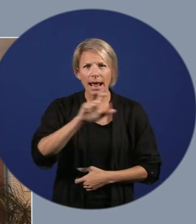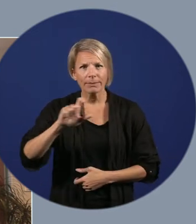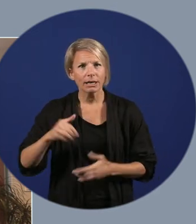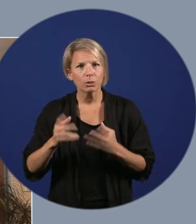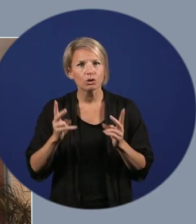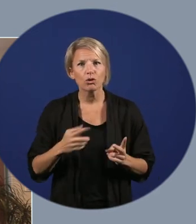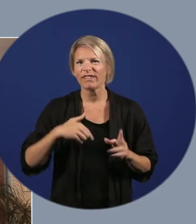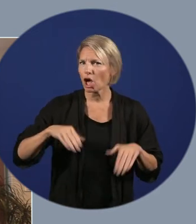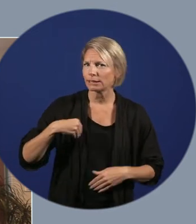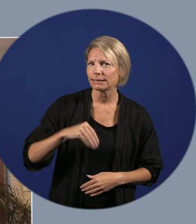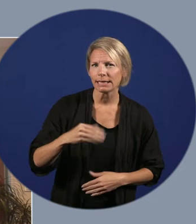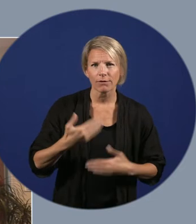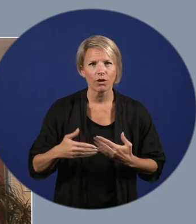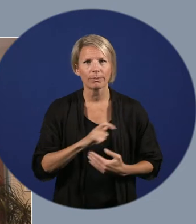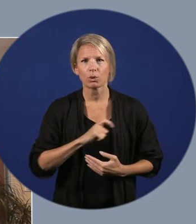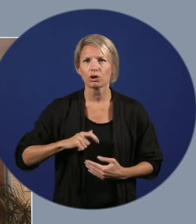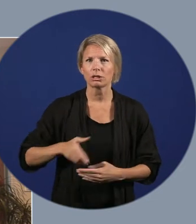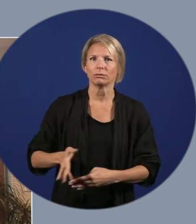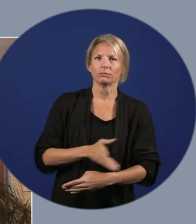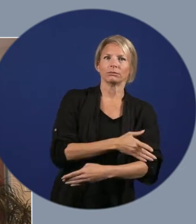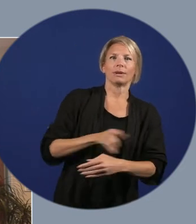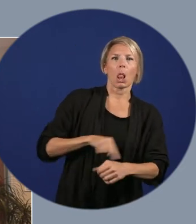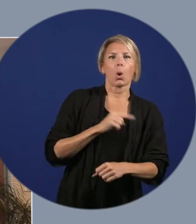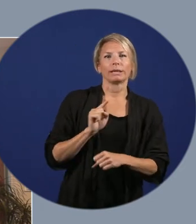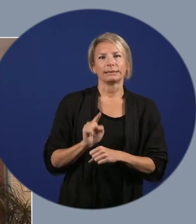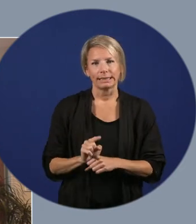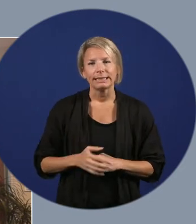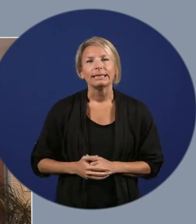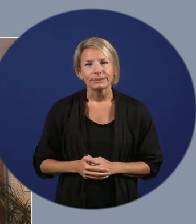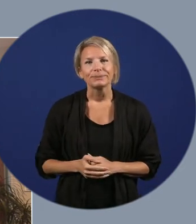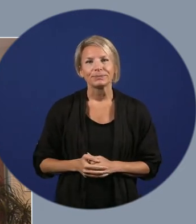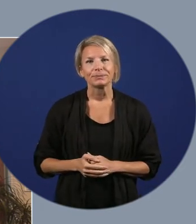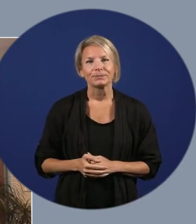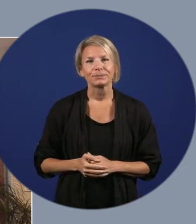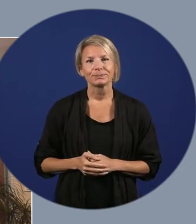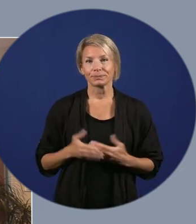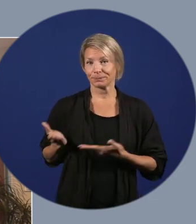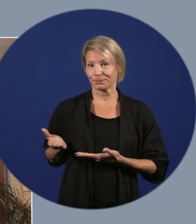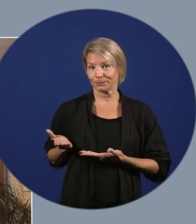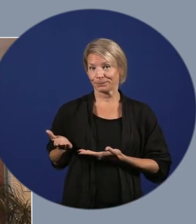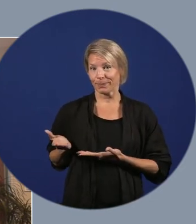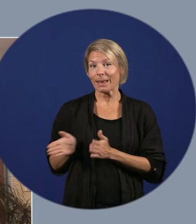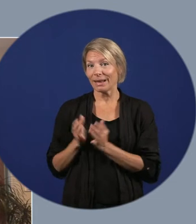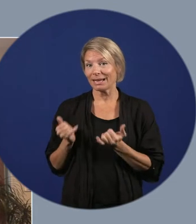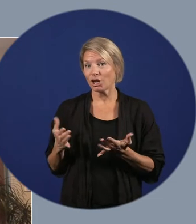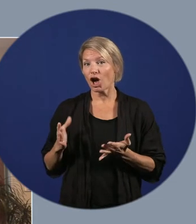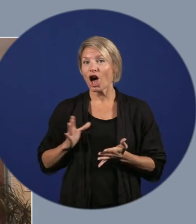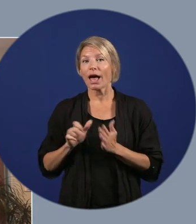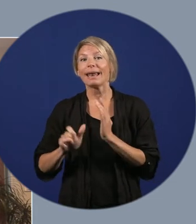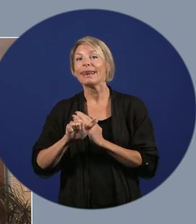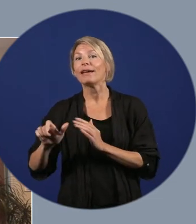och förberett oss under lång tid. Och med mig här idag har jag elever